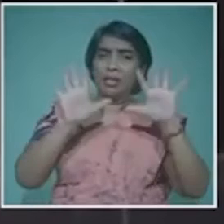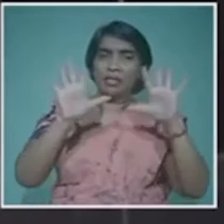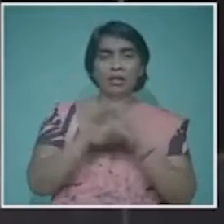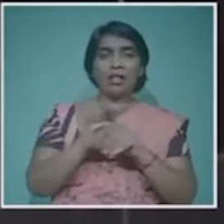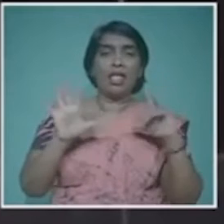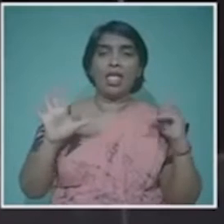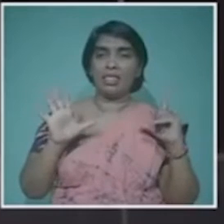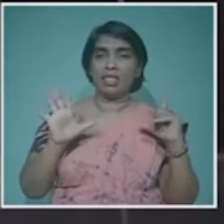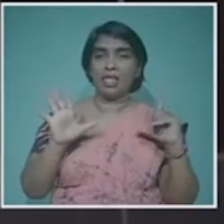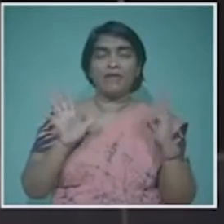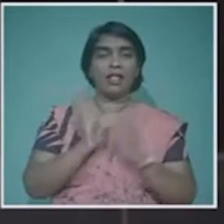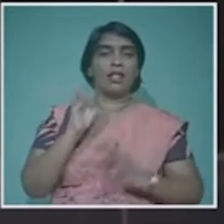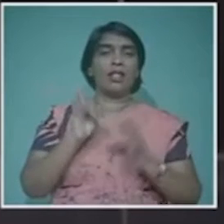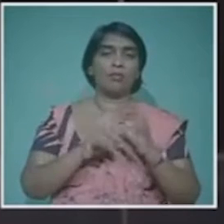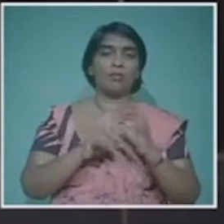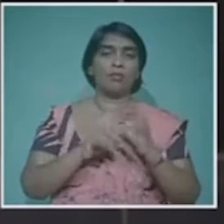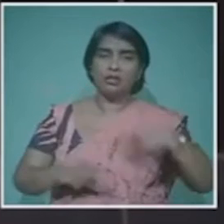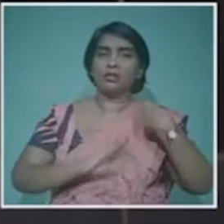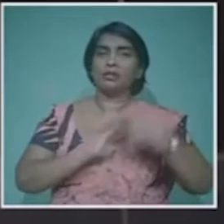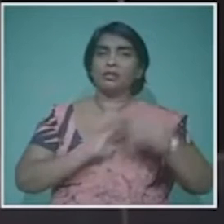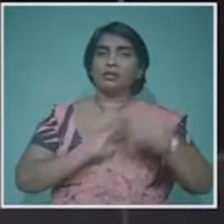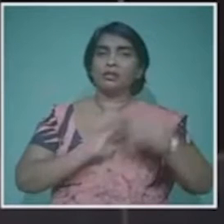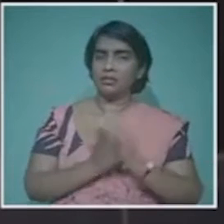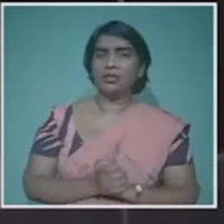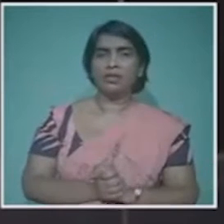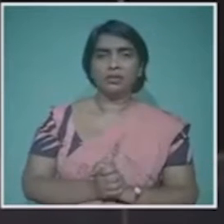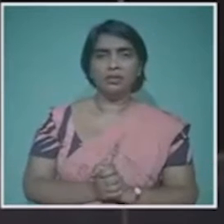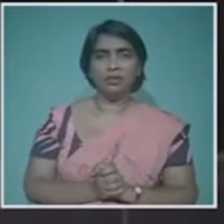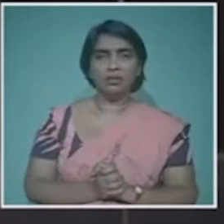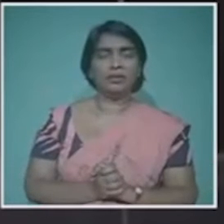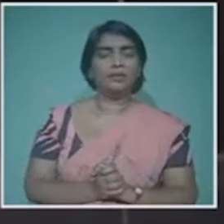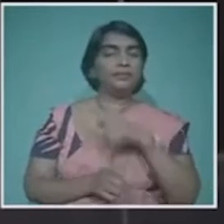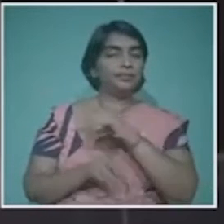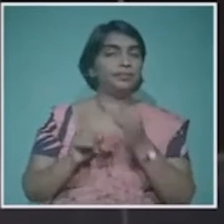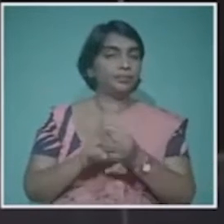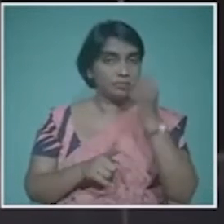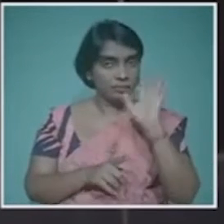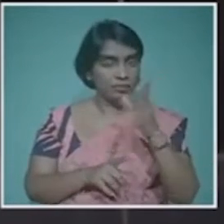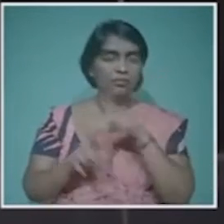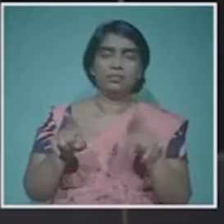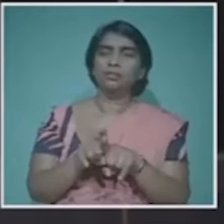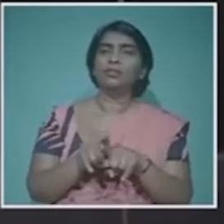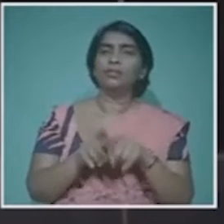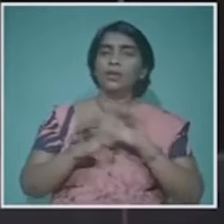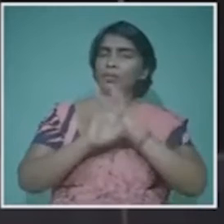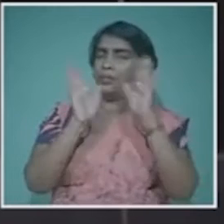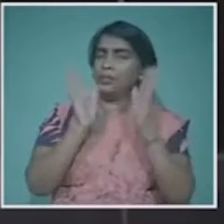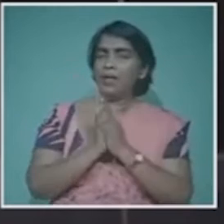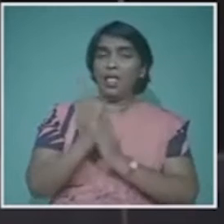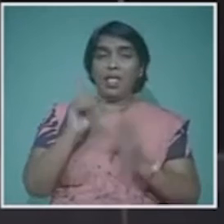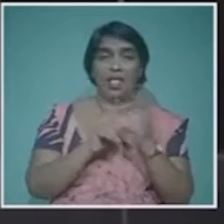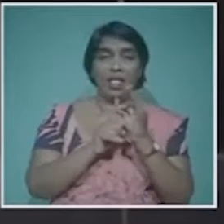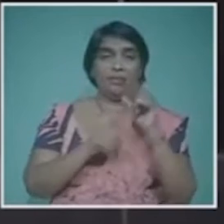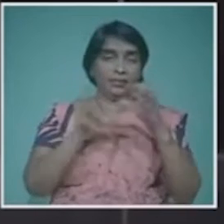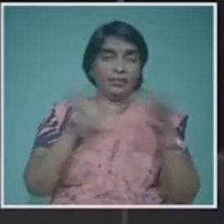அமைச்சர்களுக்கான நிர்வாக சேவையினர் வேதனம் இவை அனைத்தையுமே நோக்கும்போது இந்த வரவு செலவு திட்டமானது மக்களுக்கு அனுகூலமானது அல்ல என்பது உறுதியாக